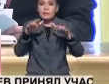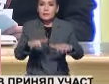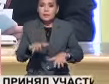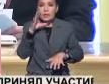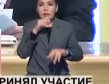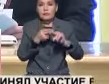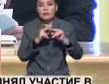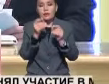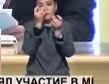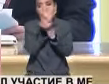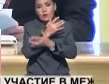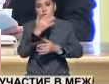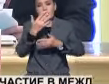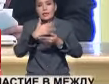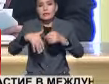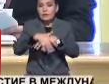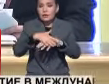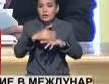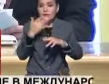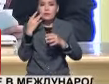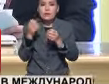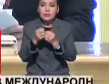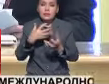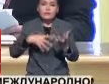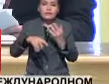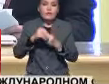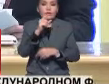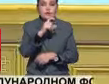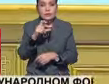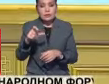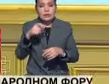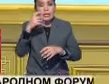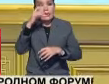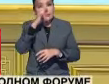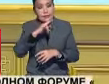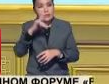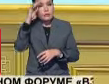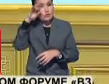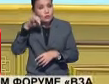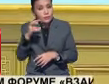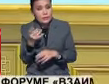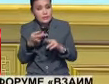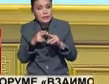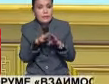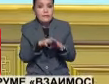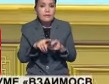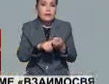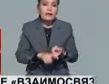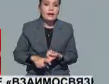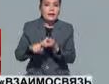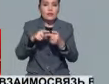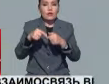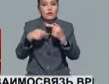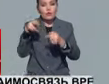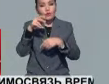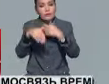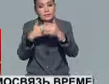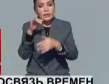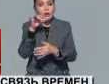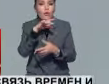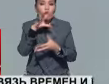многогранной культуре наших народов, является достоянием всего человечества. Казахстан и Туркменистан связаны едиными духовными корнями, общей